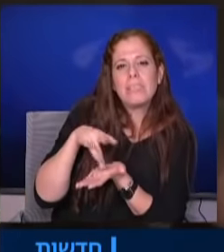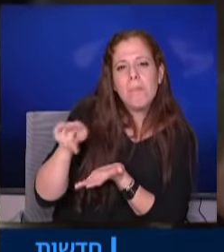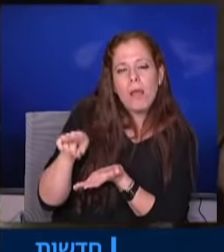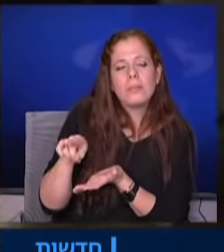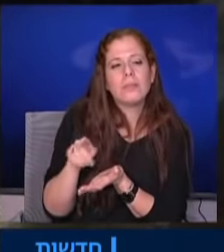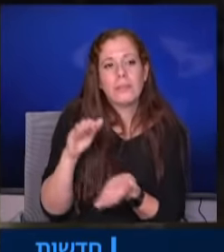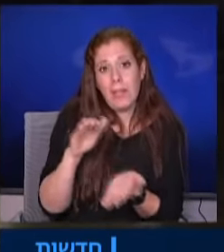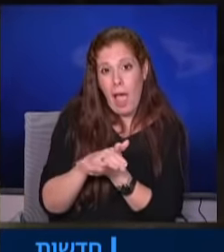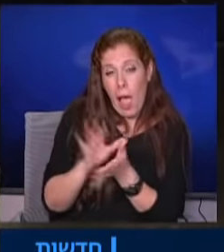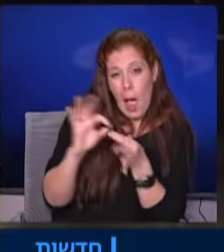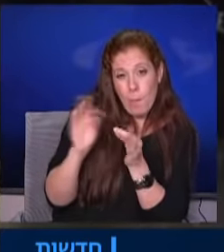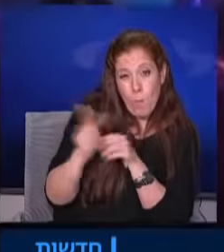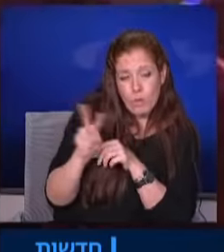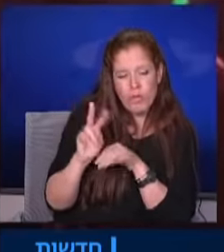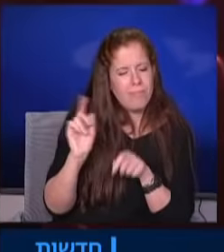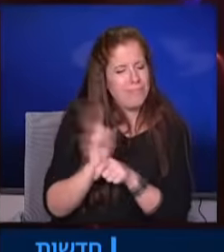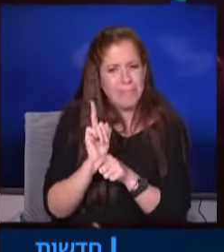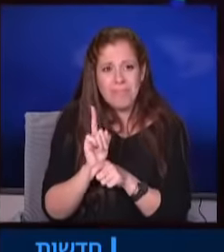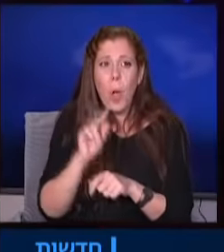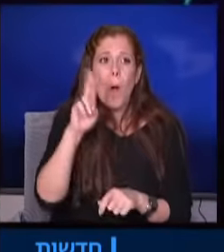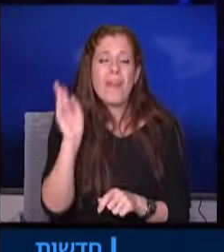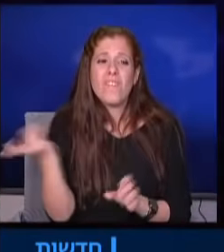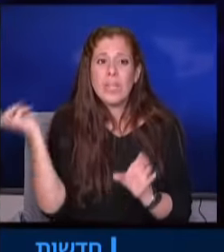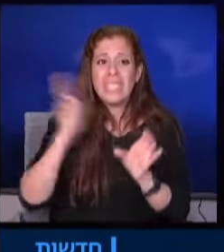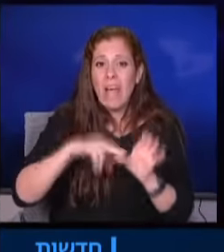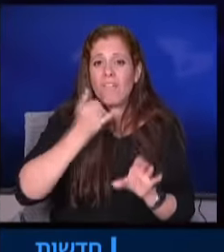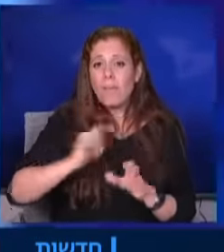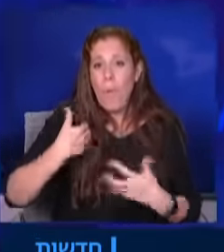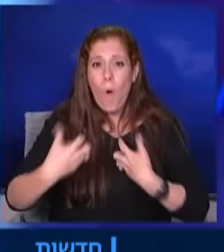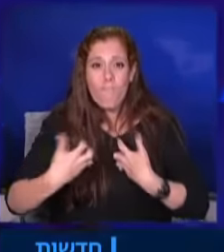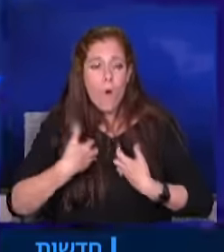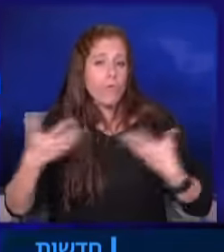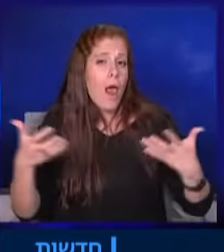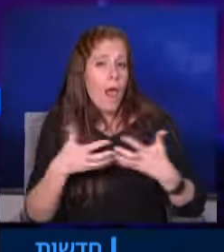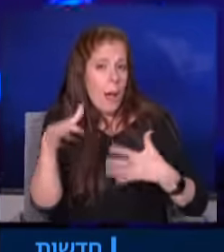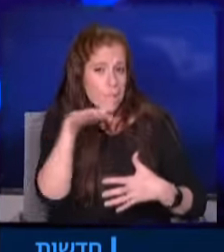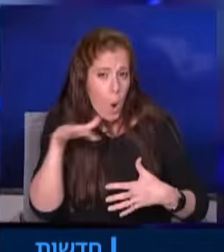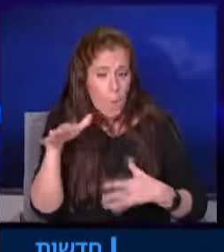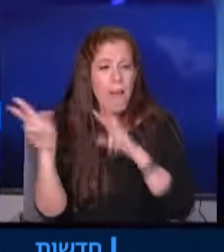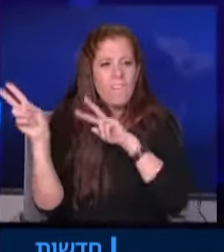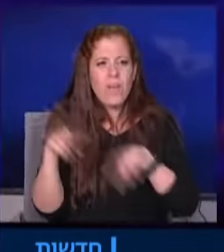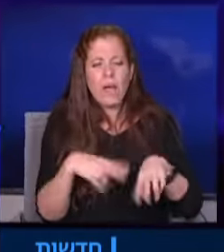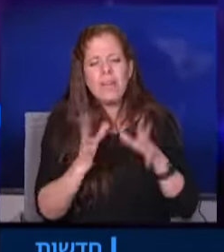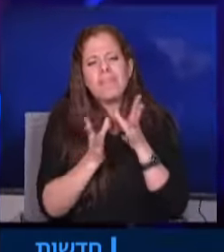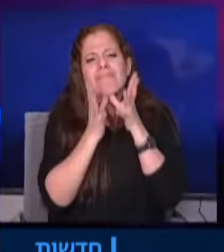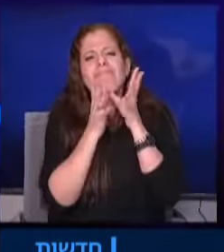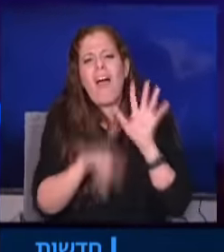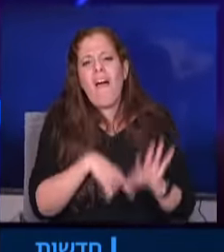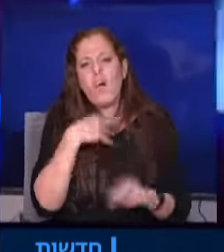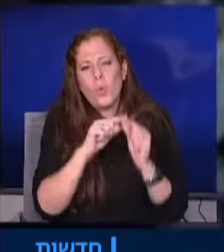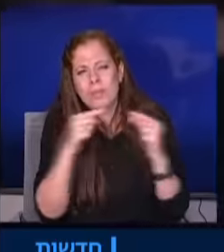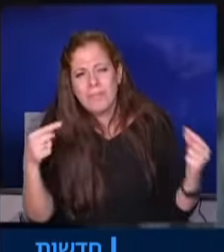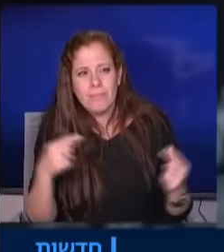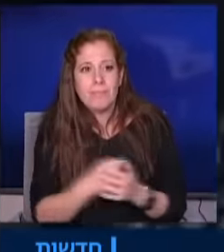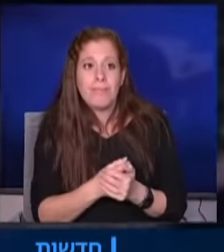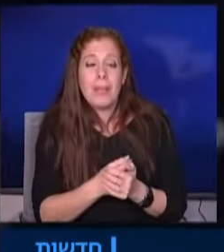השניים היה מיידי, רובן אפילו הצטרף למסע הופעות של הלהקה באירופה וחזר עמוס חוויות. בברצלונה